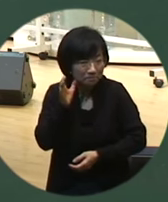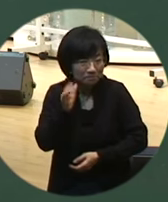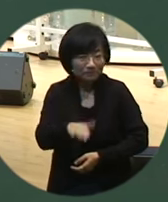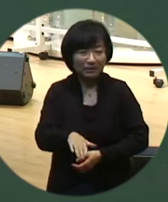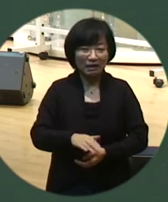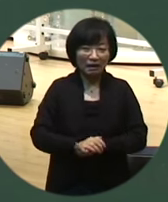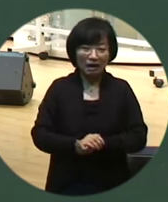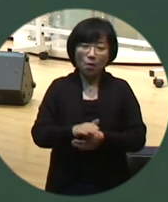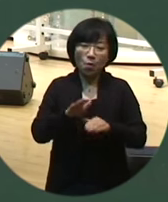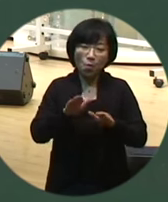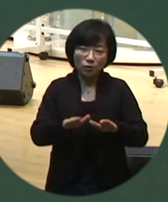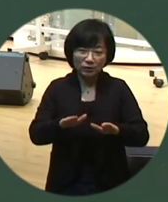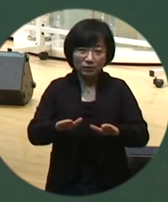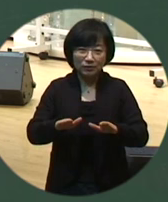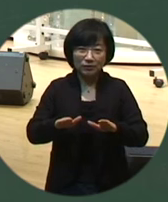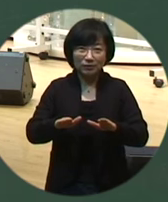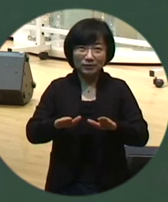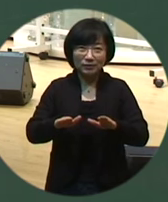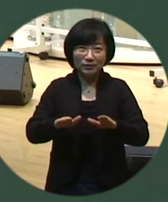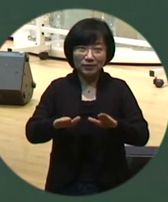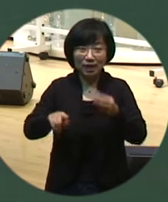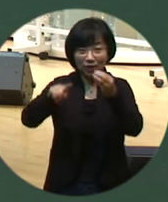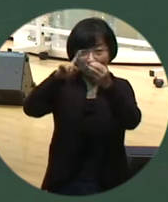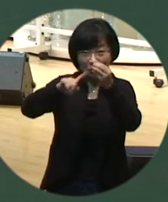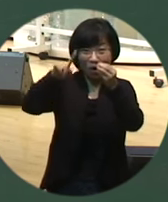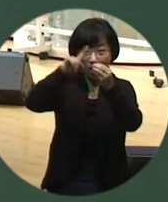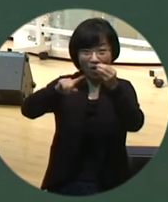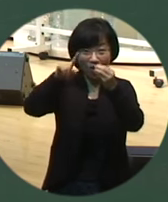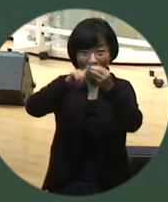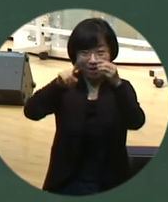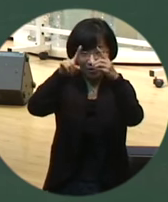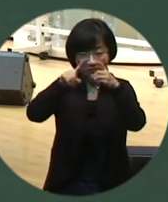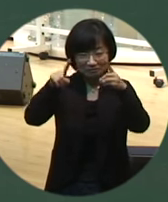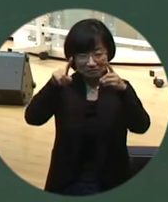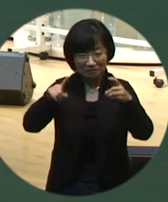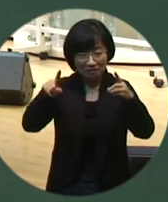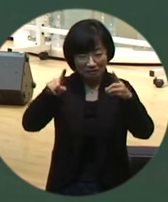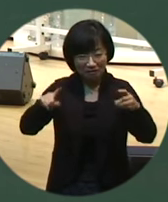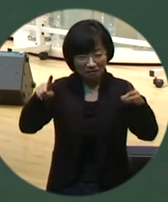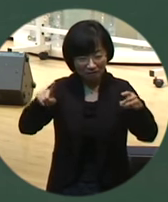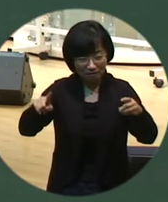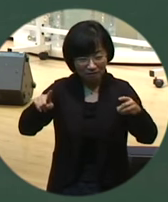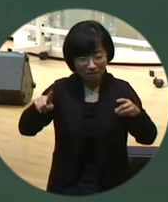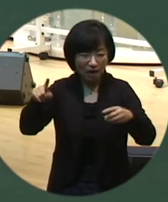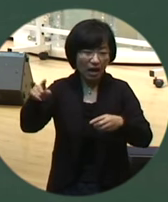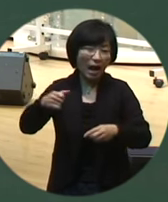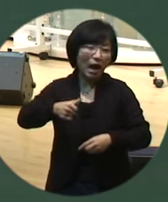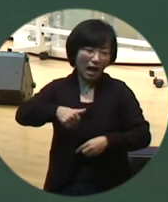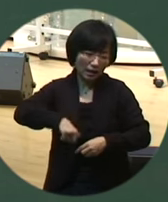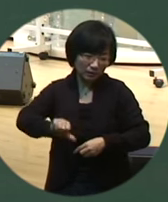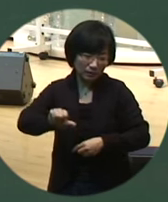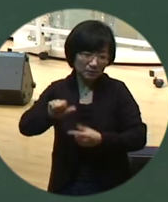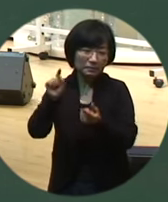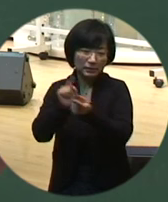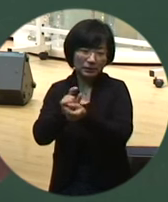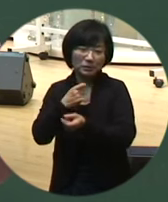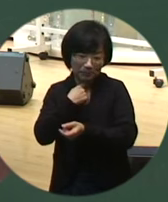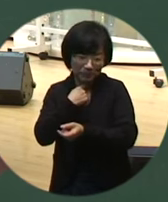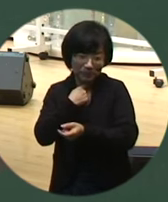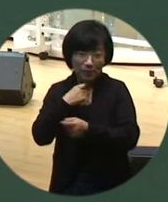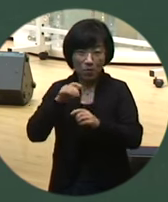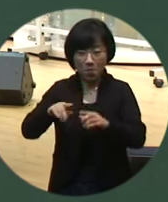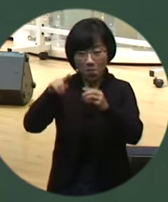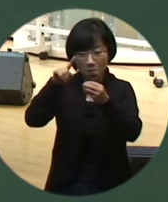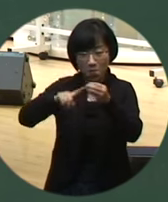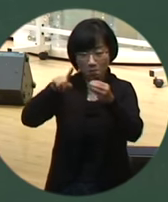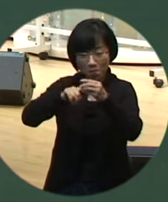아들 이름을 대는 겁니다. 그 아들 이름을 대면서 그 아이한테 다녀오자 그래요. And she was saying, let's go to that temple today and calling